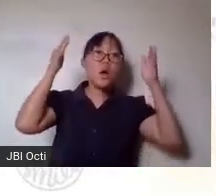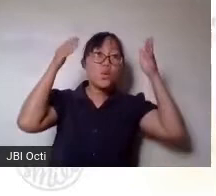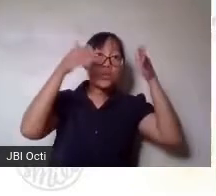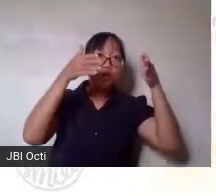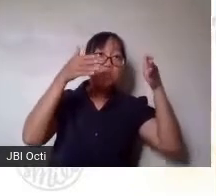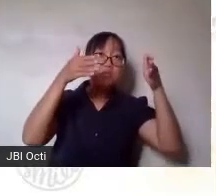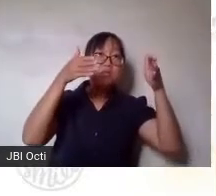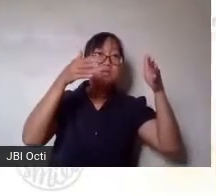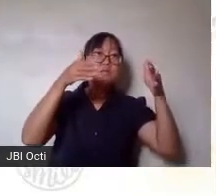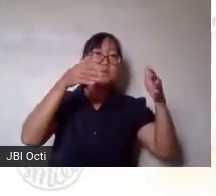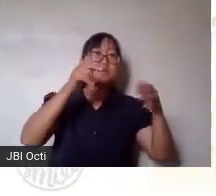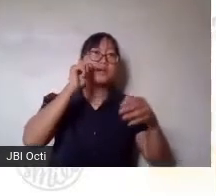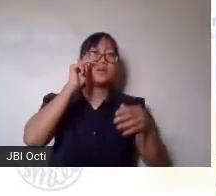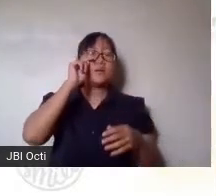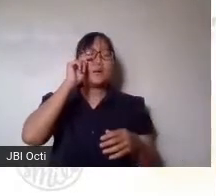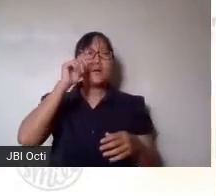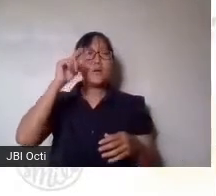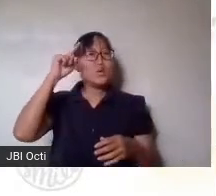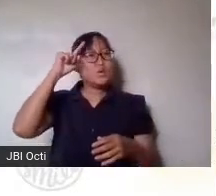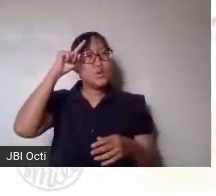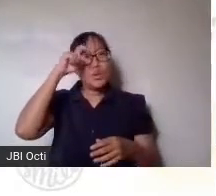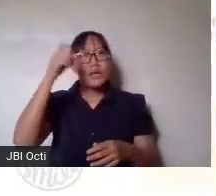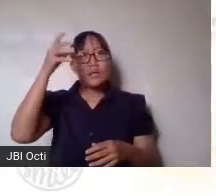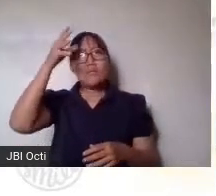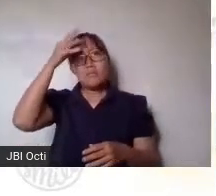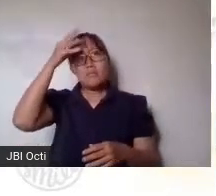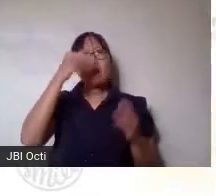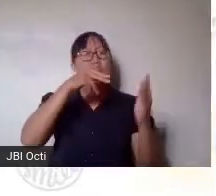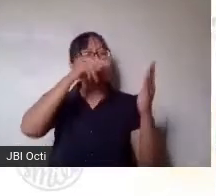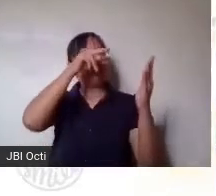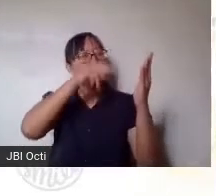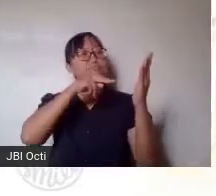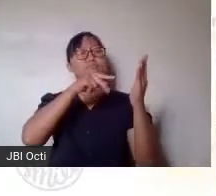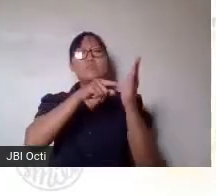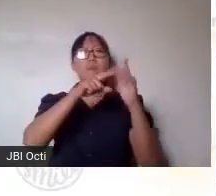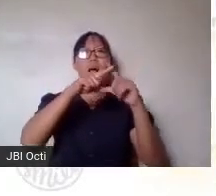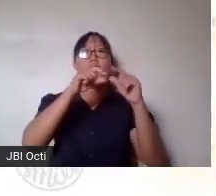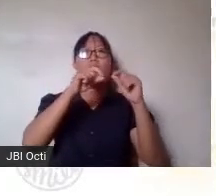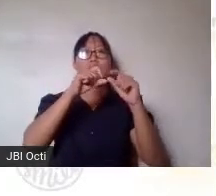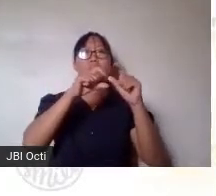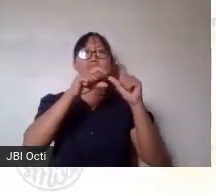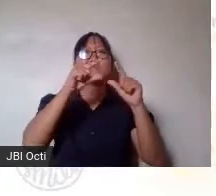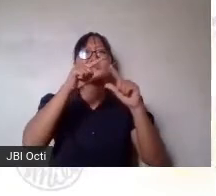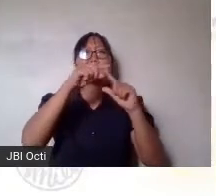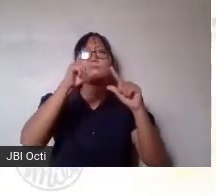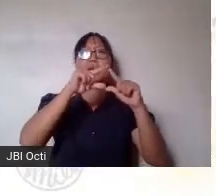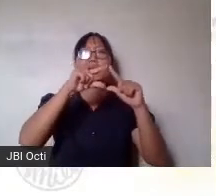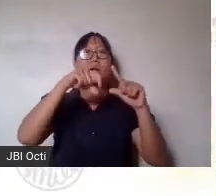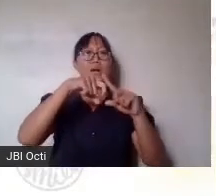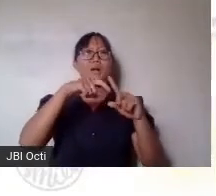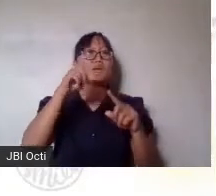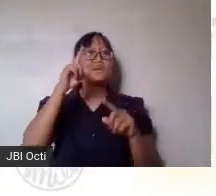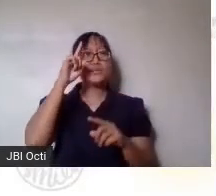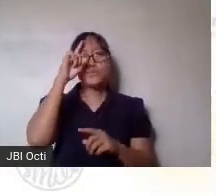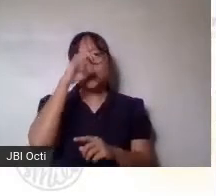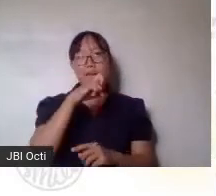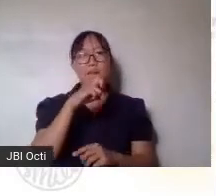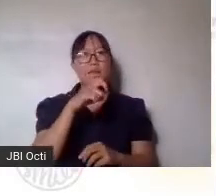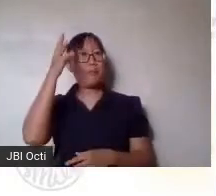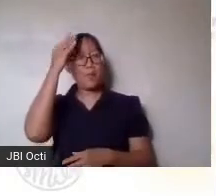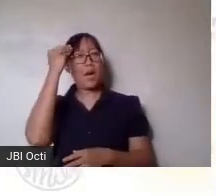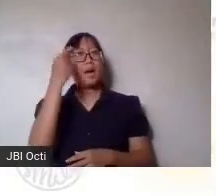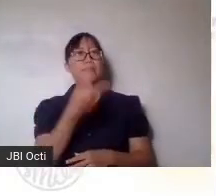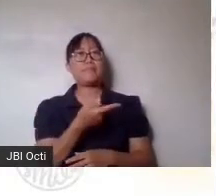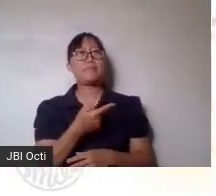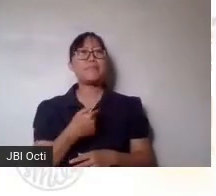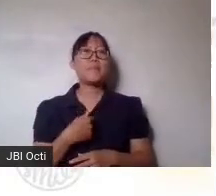yang sifatnya abstrak ya. Sehingga memahami arti yang kemudian kalau kita cukup mudah mengajarkan